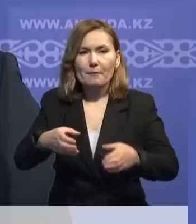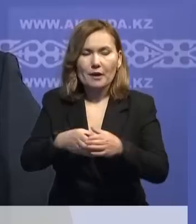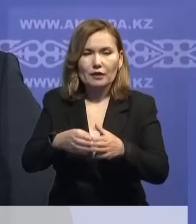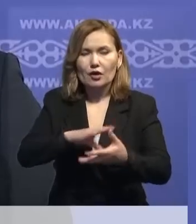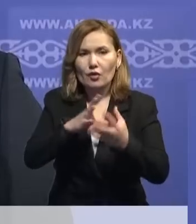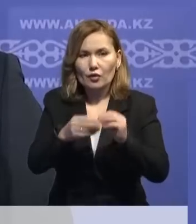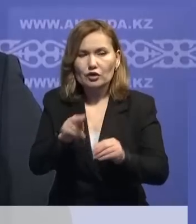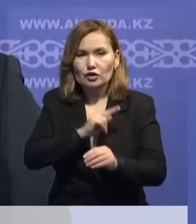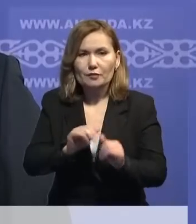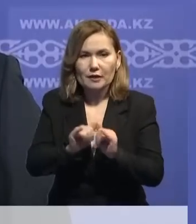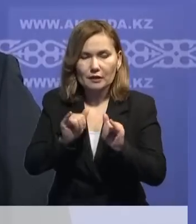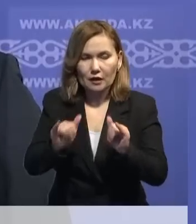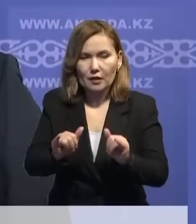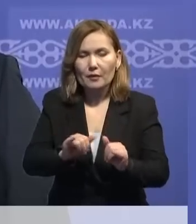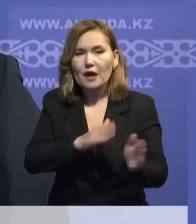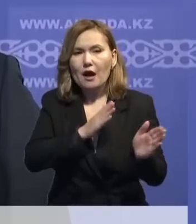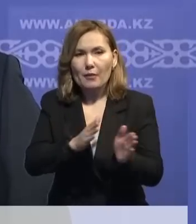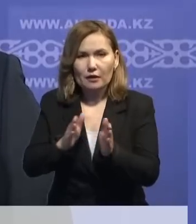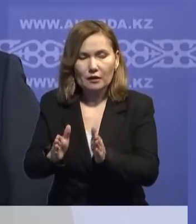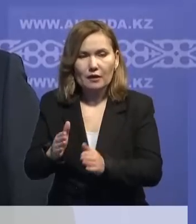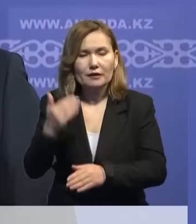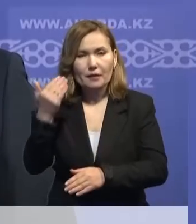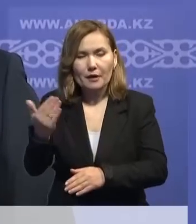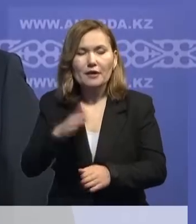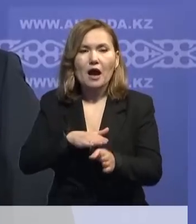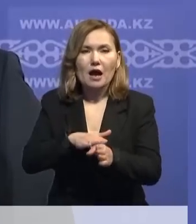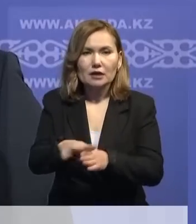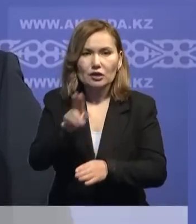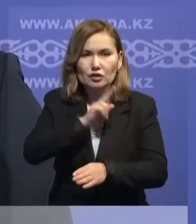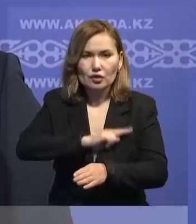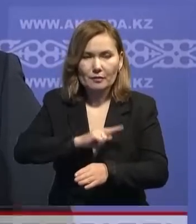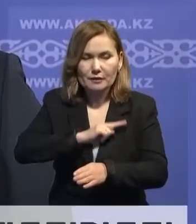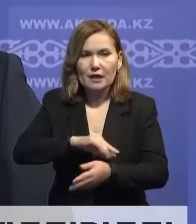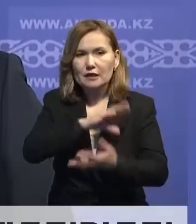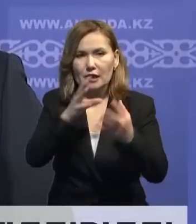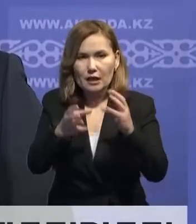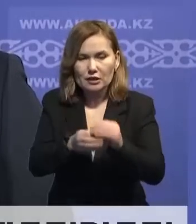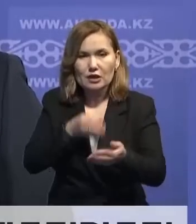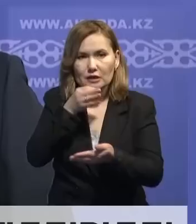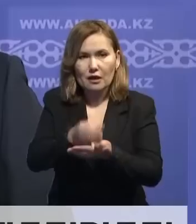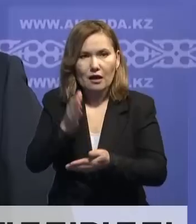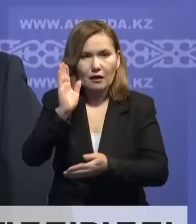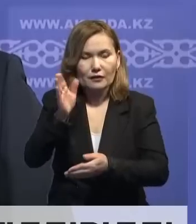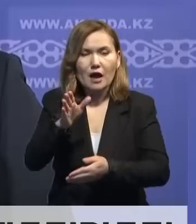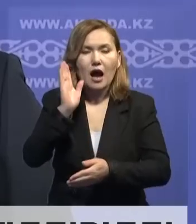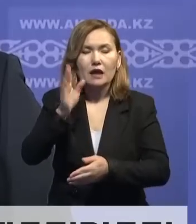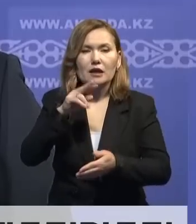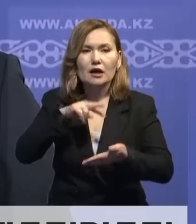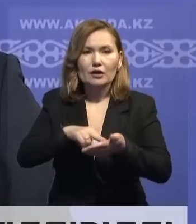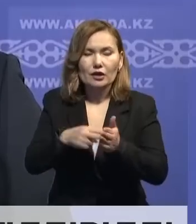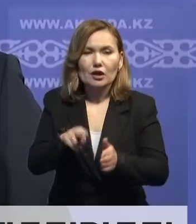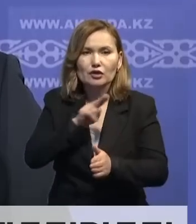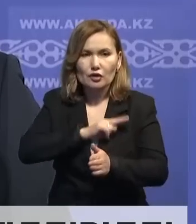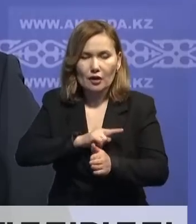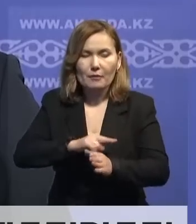HR институты етіп қалыптастыру бойынша атқарылған жұмыстардың нәтижесі және алдағы атқарылатын жұмыс